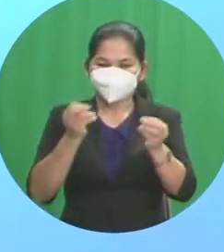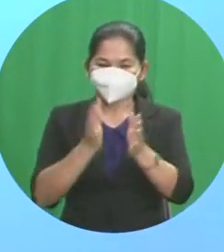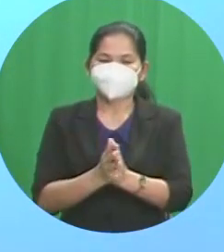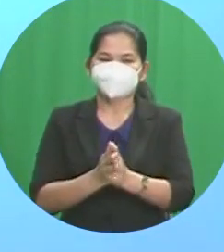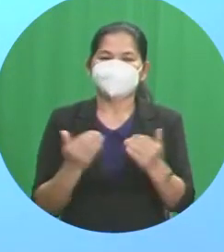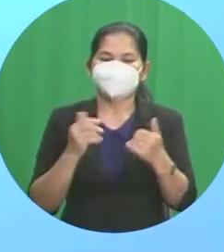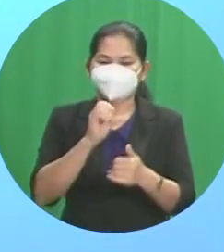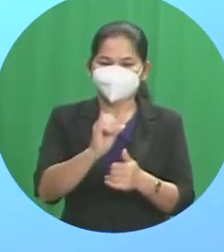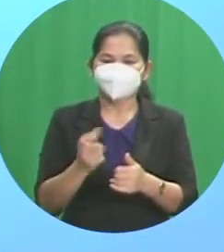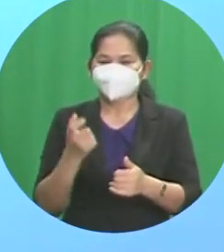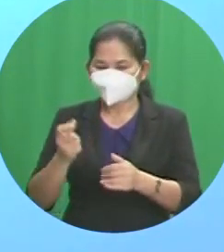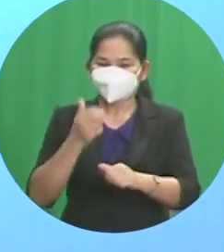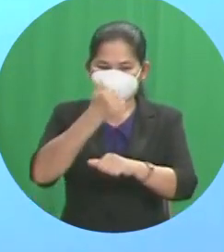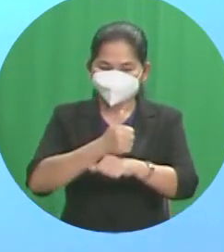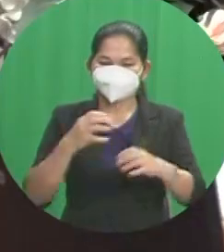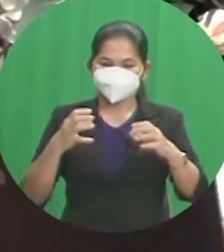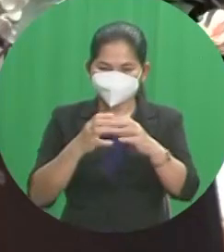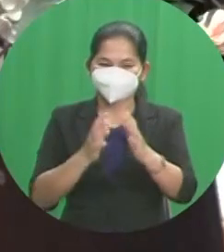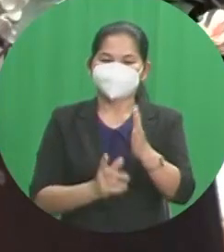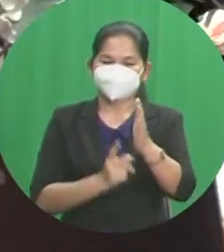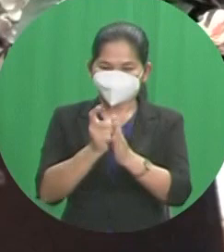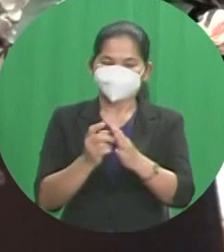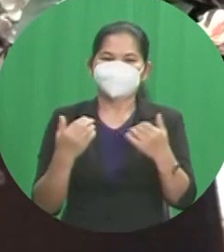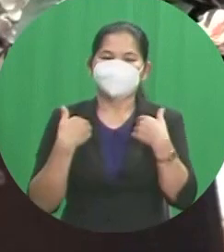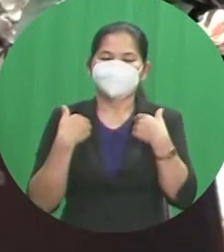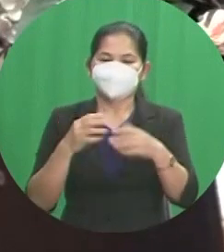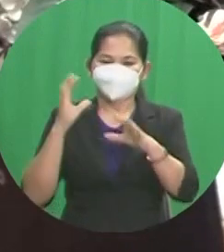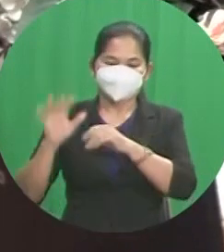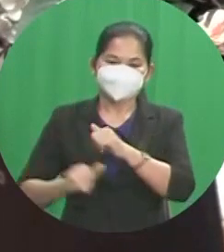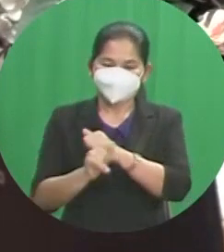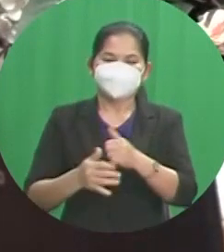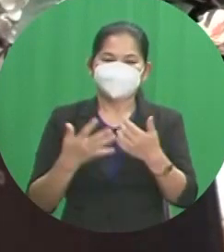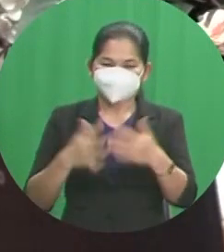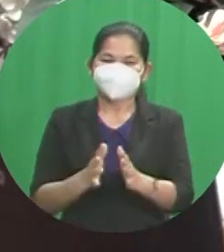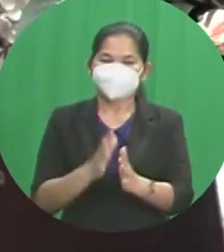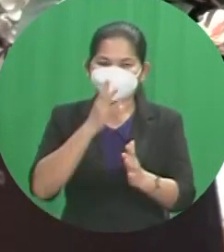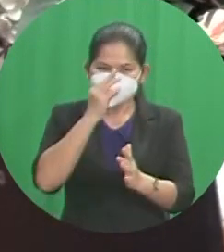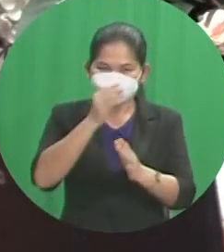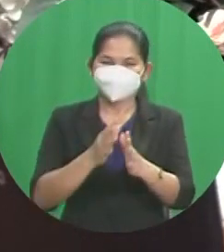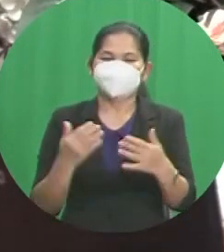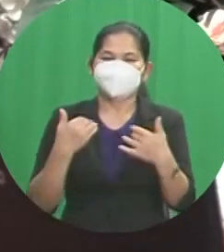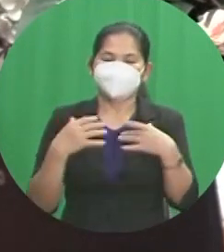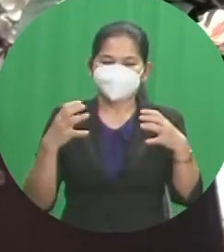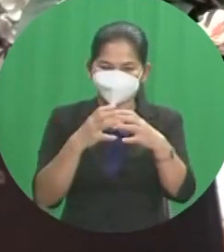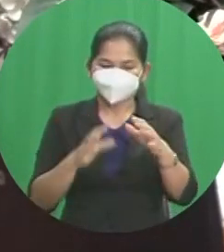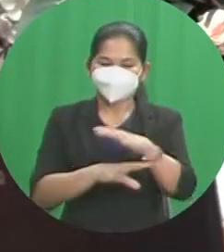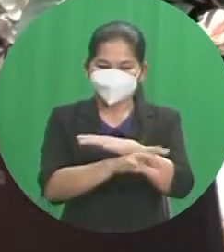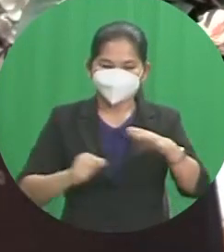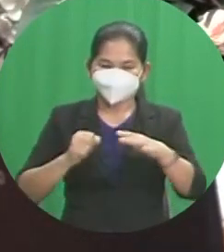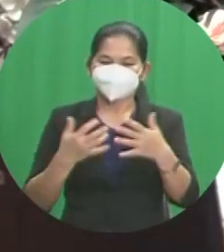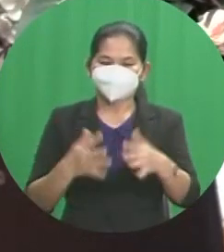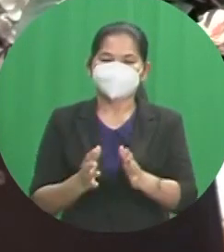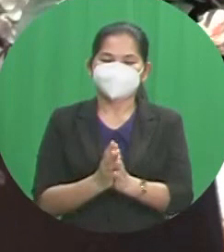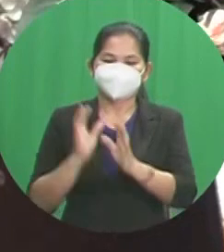ករដ្ឋមន្ត្រីយឹមឆៃលីប្រធានក្រុមប្រឹក្សាអភិវឌ្ឍវិស័យកសិកម្មនៅជនបទមានប្រសាសន៍ថាក្រុមប្រឹក្សាស្ដារអភិវឌ្